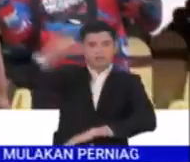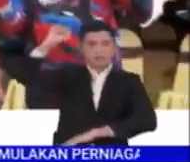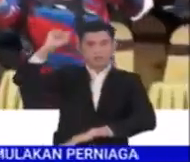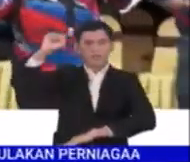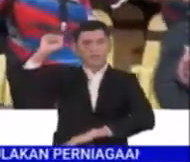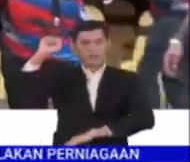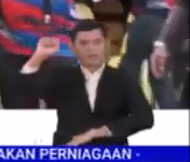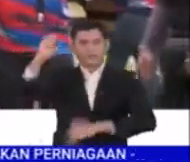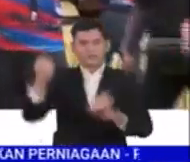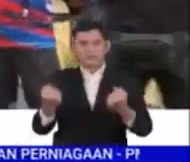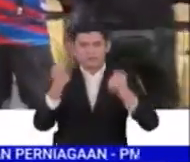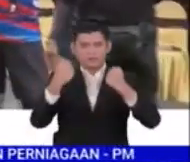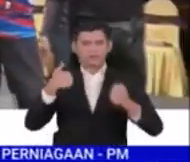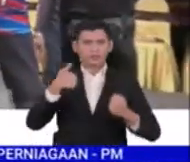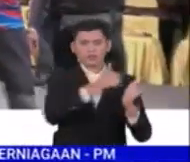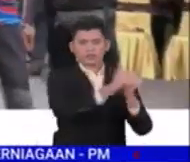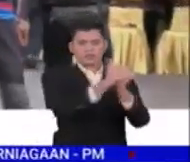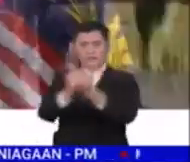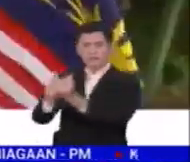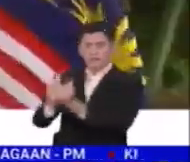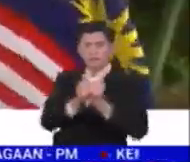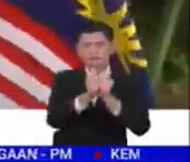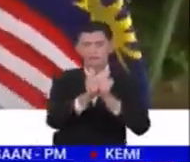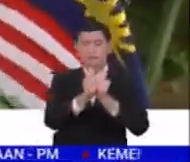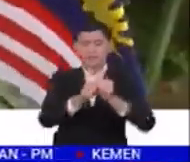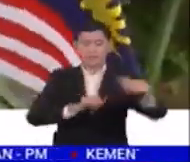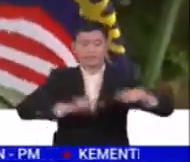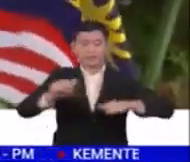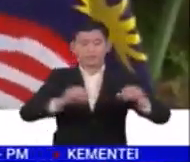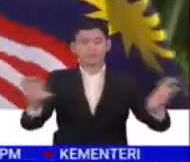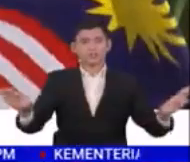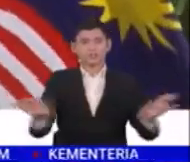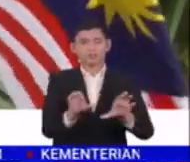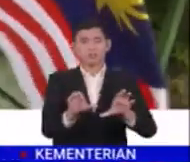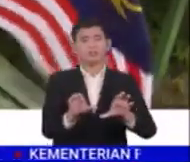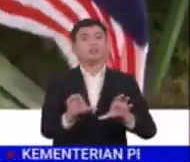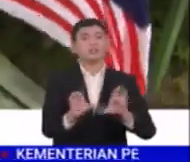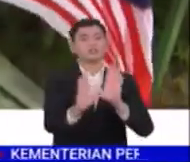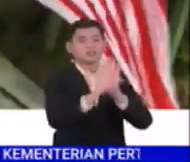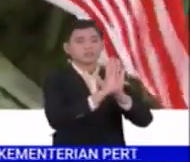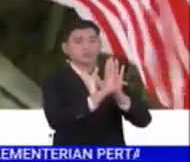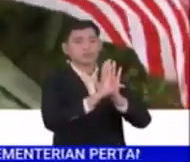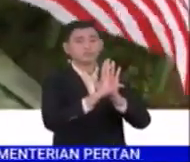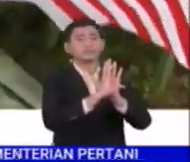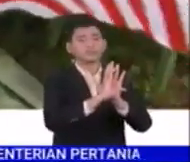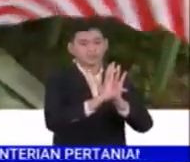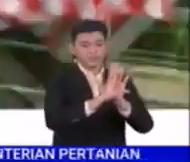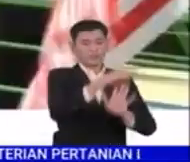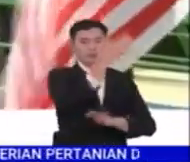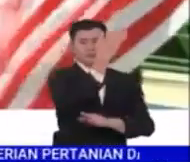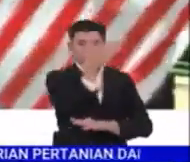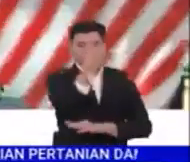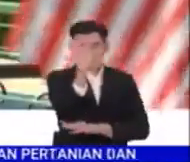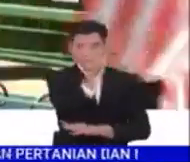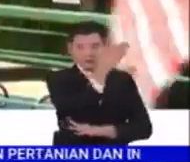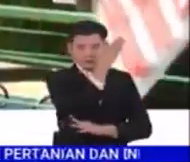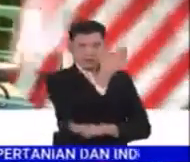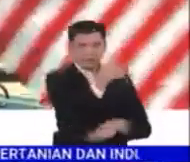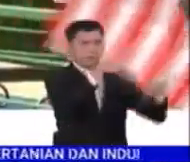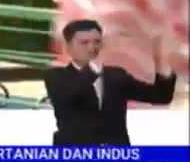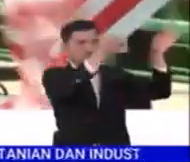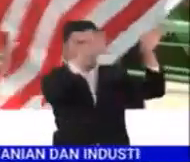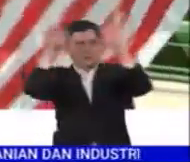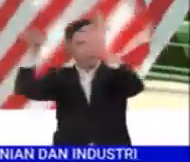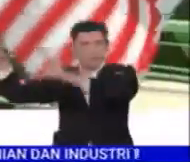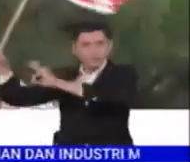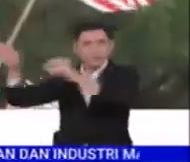yaitu Teguh bersama antara activity utama yang dijalankan adalah pemasangan bendera jalur Gemilang di berbagai